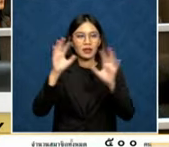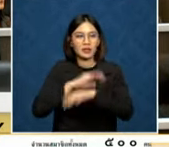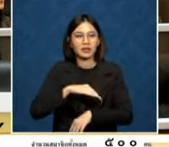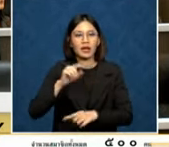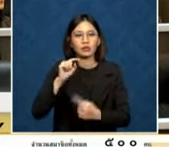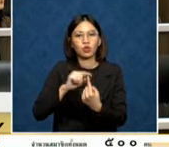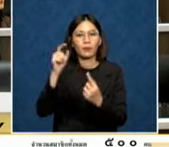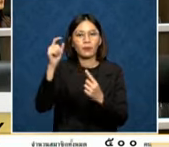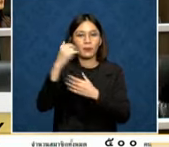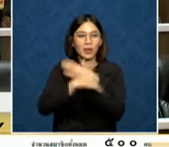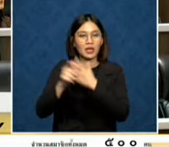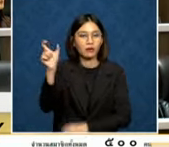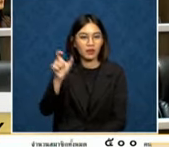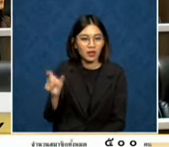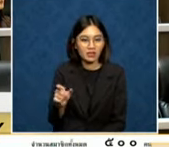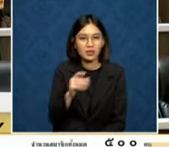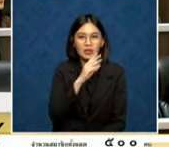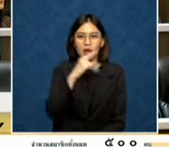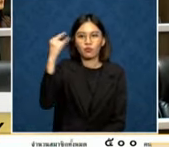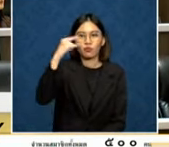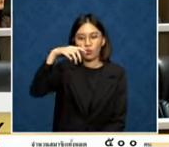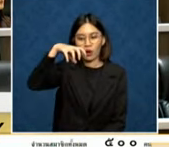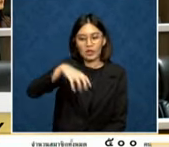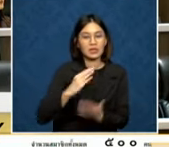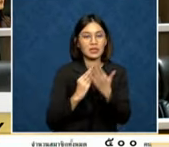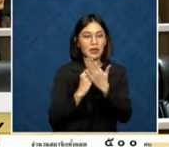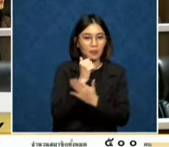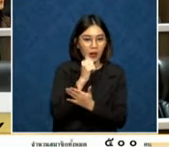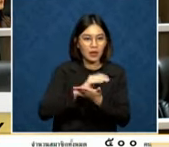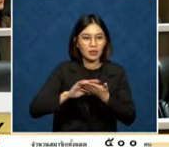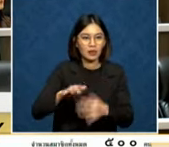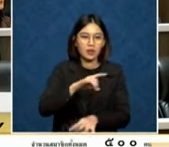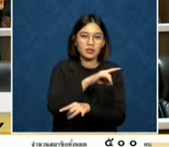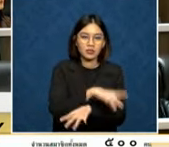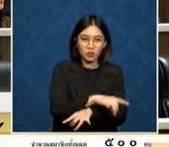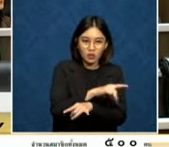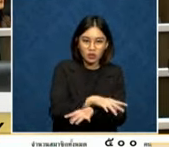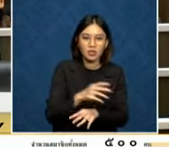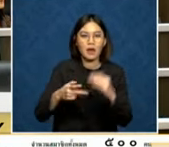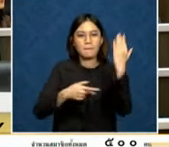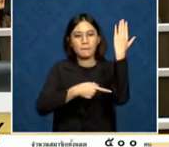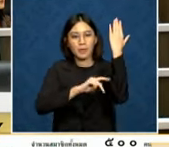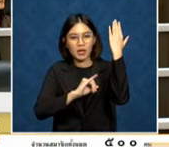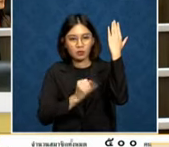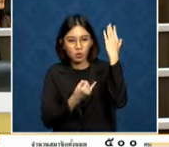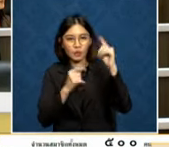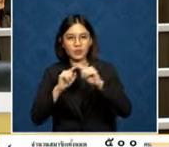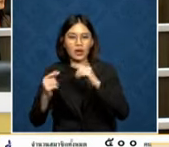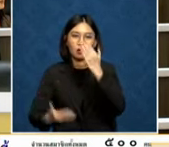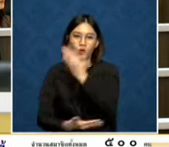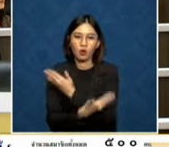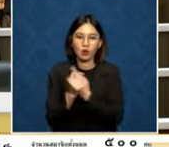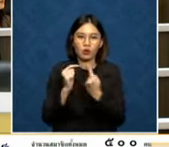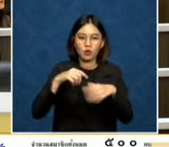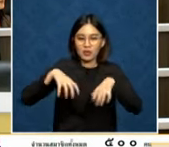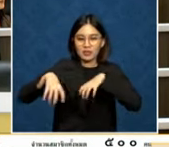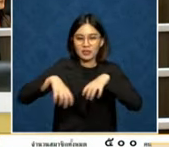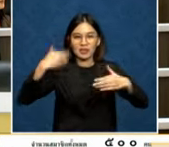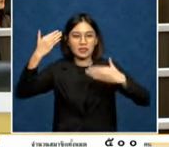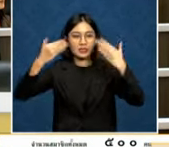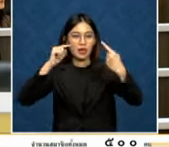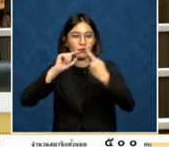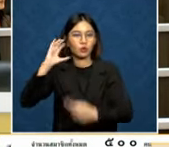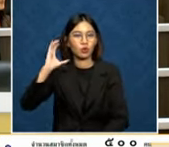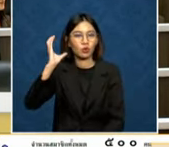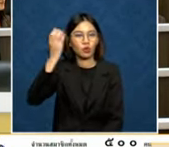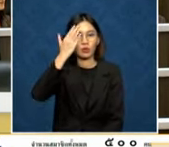ประเทศฝรั่งเศสค่ะแล้วะเมื่อสนามบินนี้สำเร็จนะคะจังหวัดเพชรบุรีจังหวัดประจวบคีรีขันธ์ค่ะก็จะมีโอกาสในการจัดงานระดับโลก